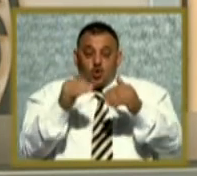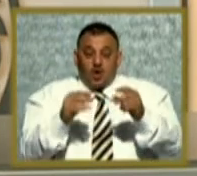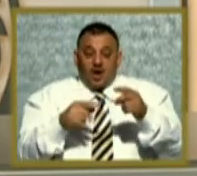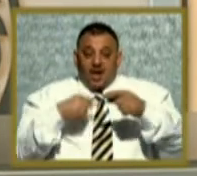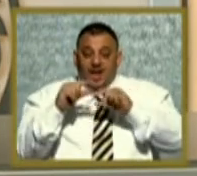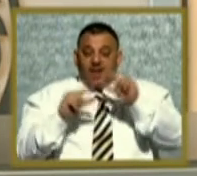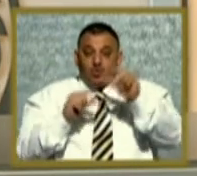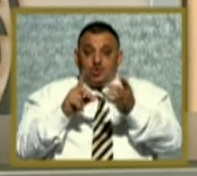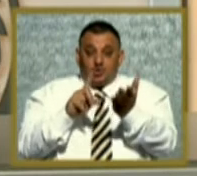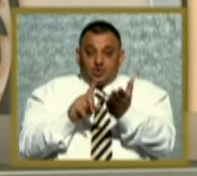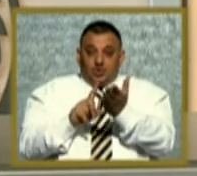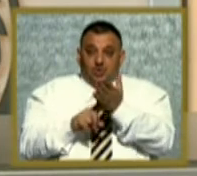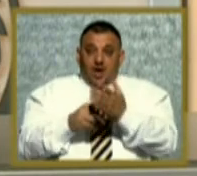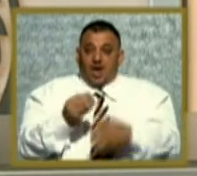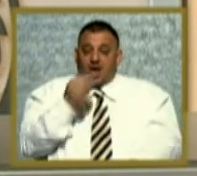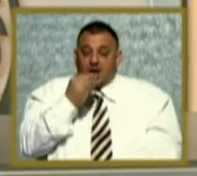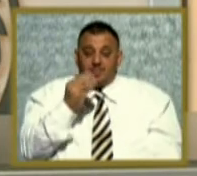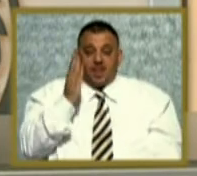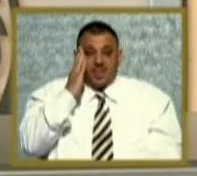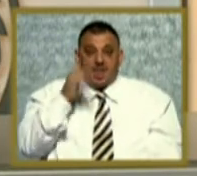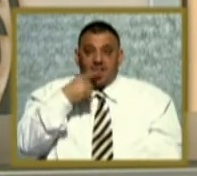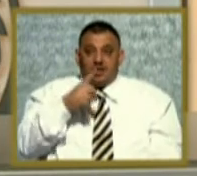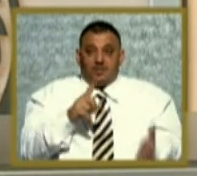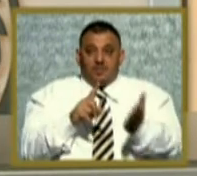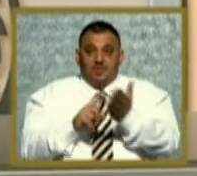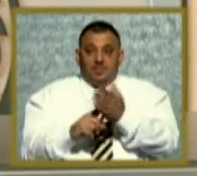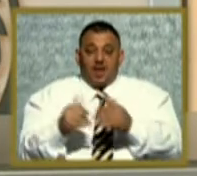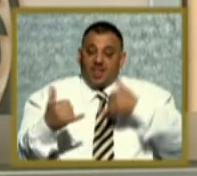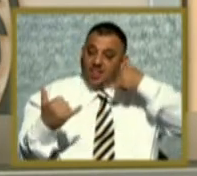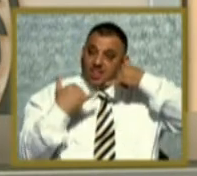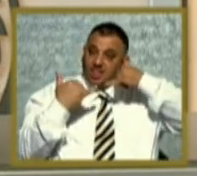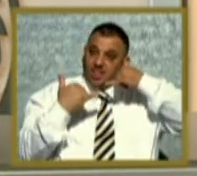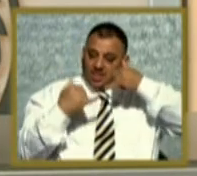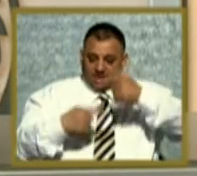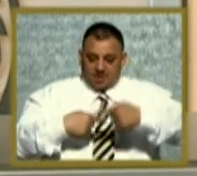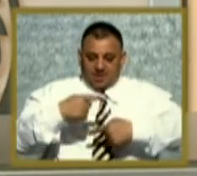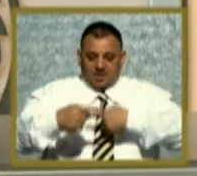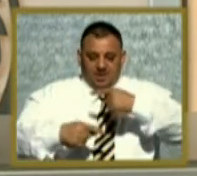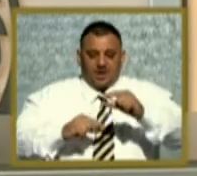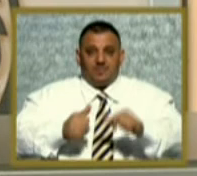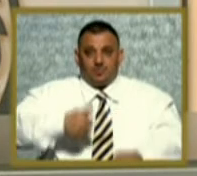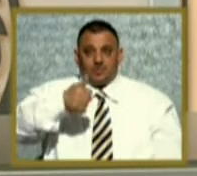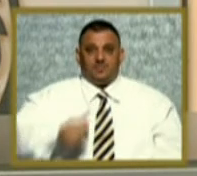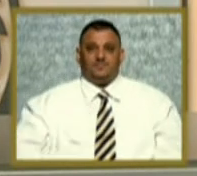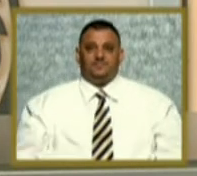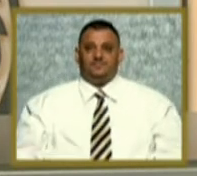شغل مثلا، أو أكل، أو قرأ، أو مثلا نادى أحد، أو اتصل، يكمل الأذكار، ما عليه شيء، بارك الله